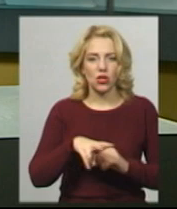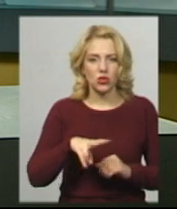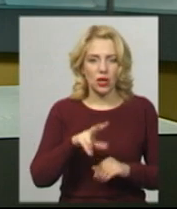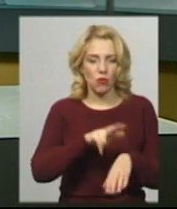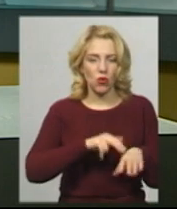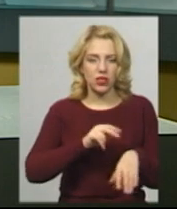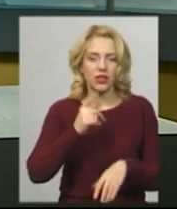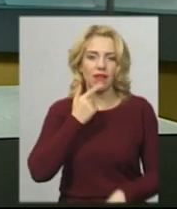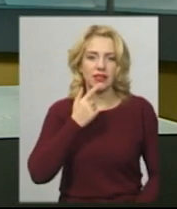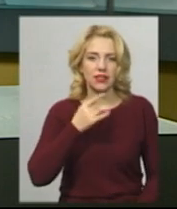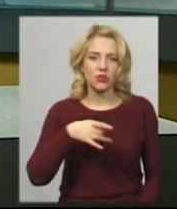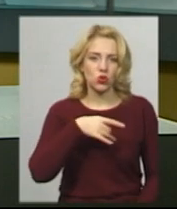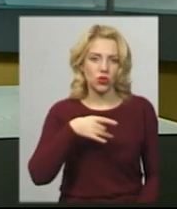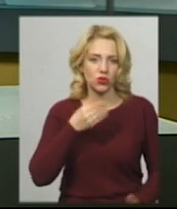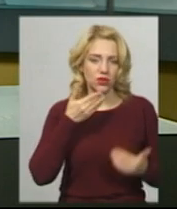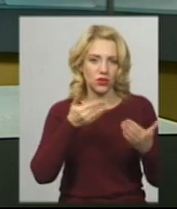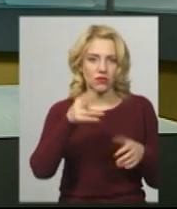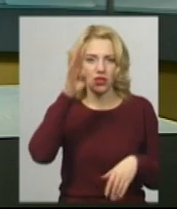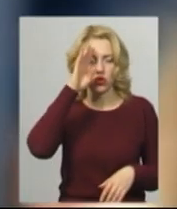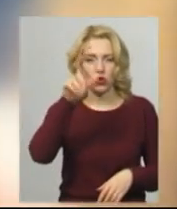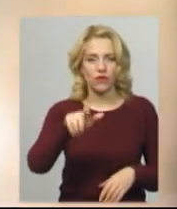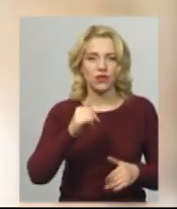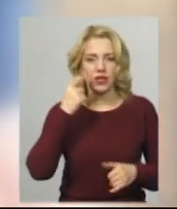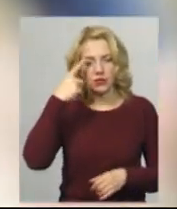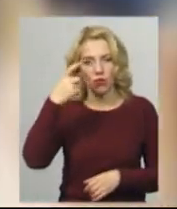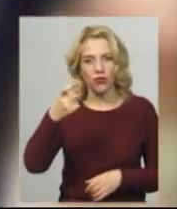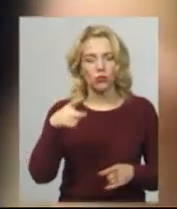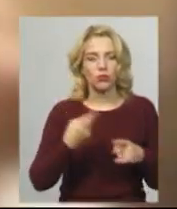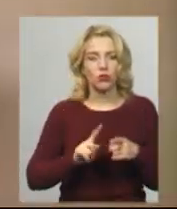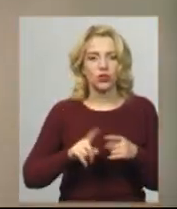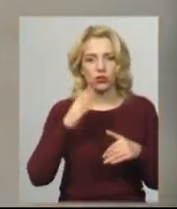поліції Красилівського району звернулися чоловік з повідомленням